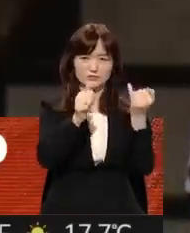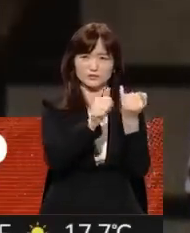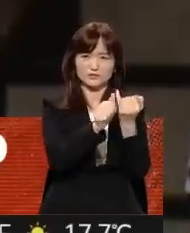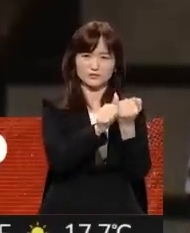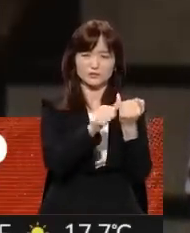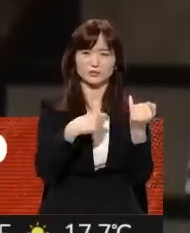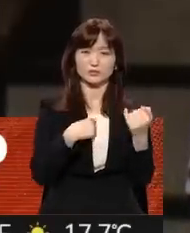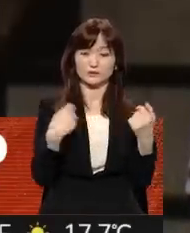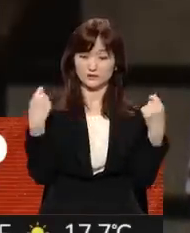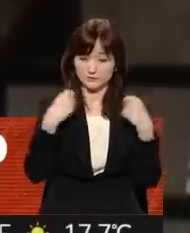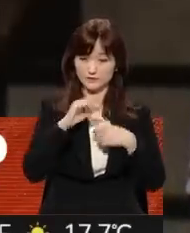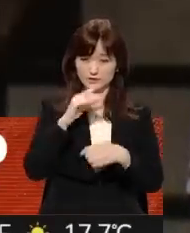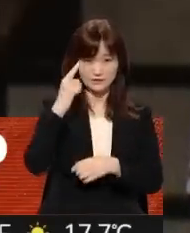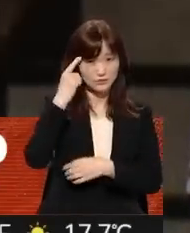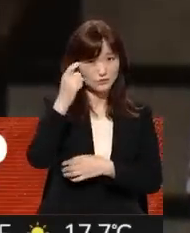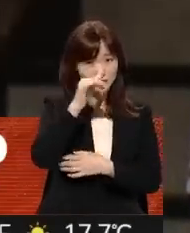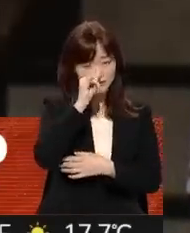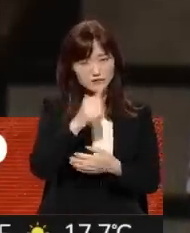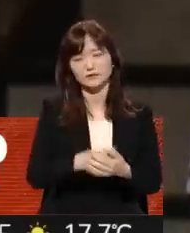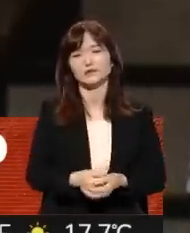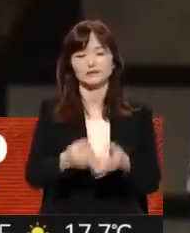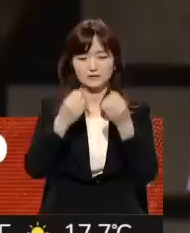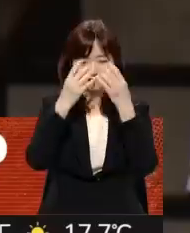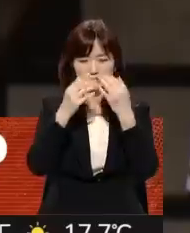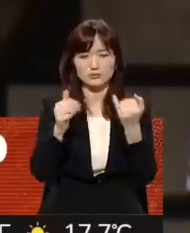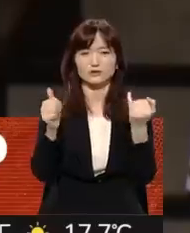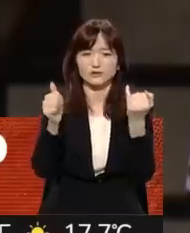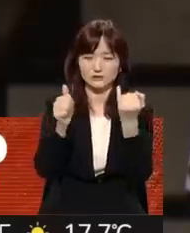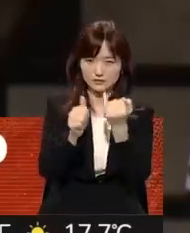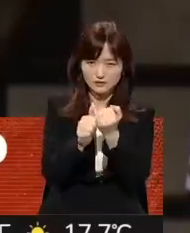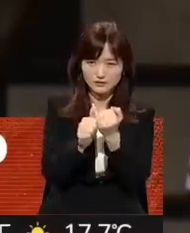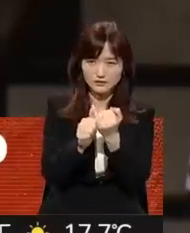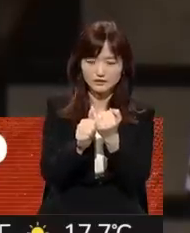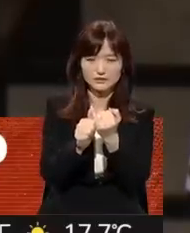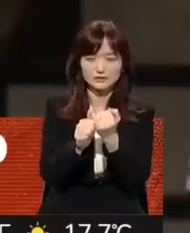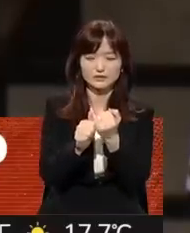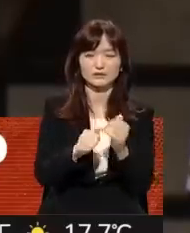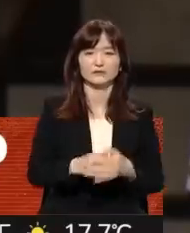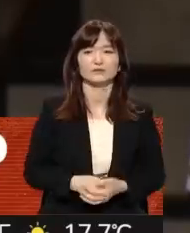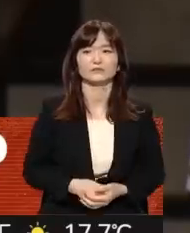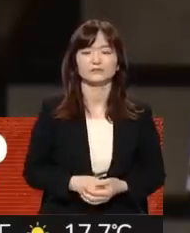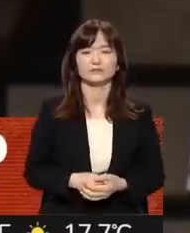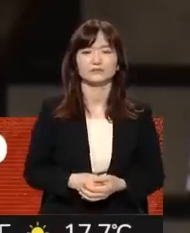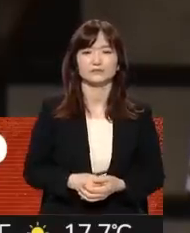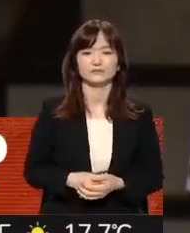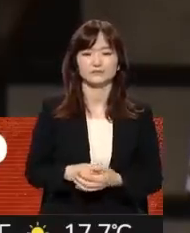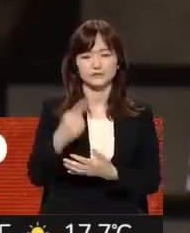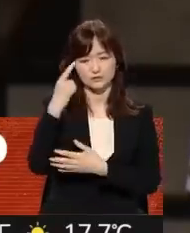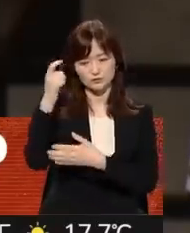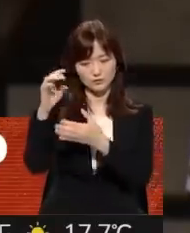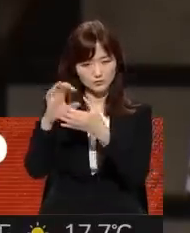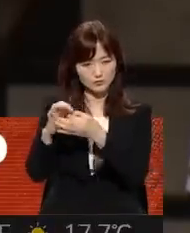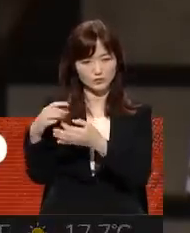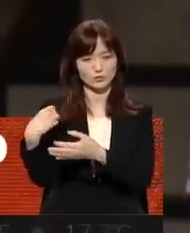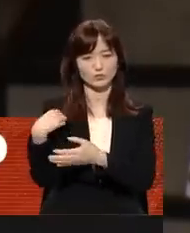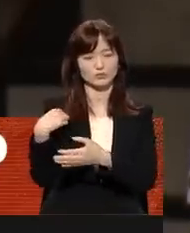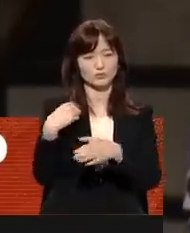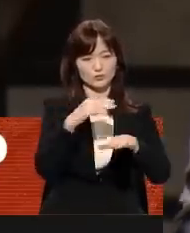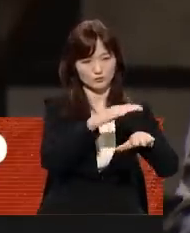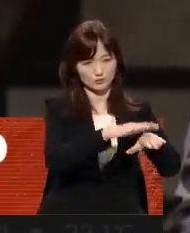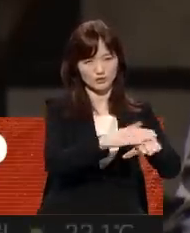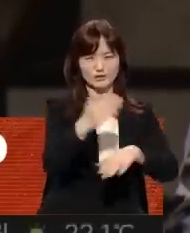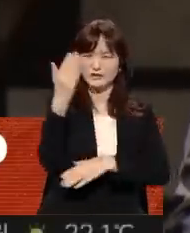걸 아는데 신혼에서 새롭게 시작해서 그 추억을 그 장롱앙에 담으면 어떨까 생각합니다. 과거의 추억은 가슴에